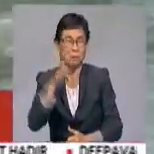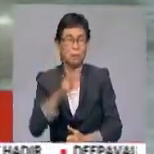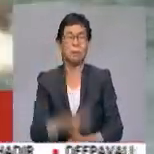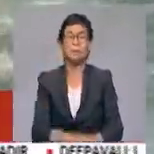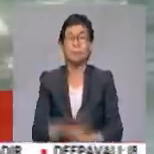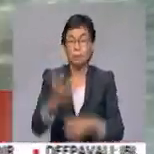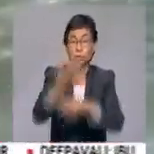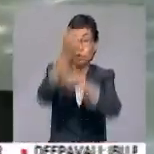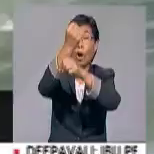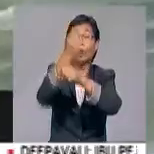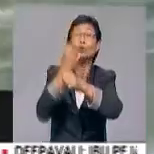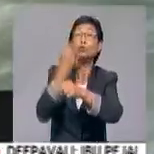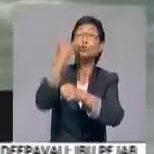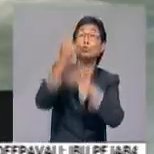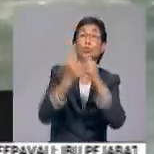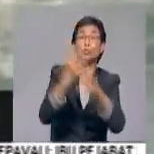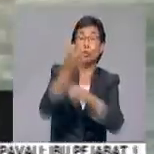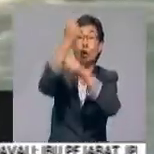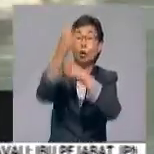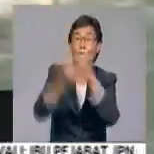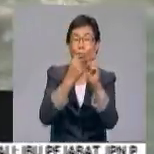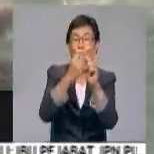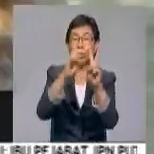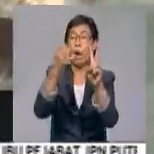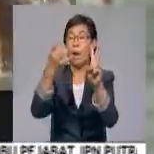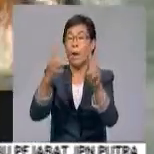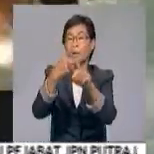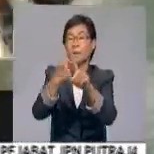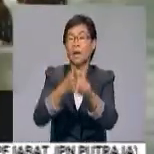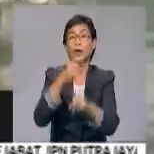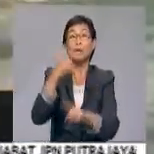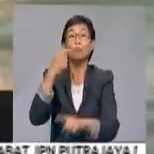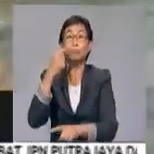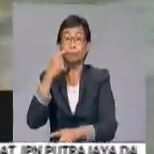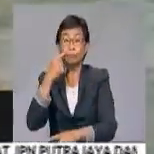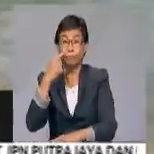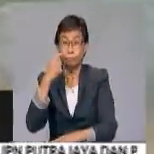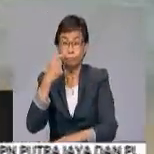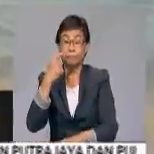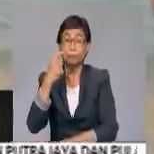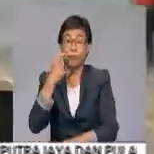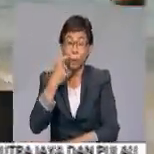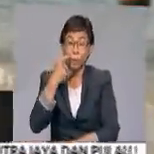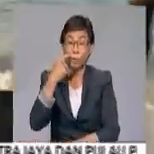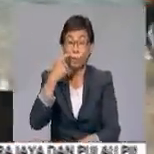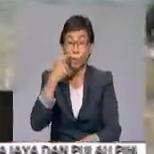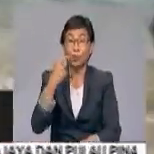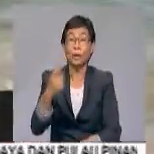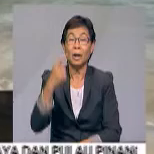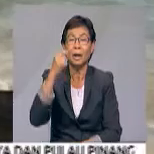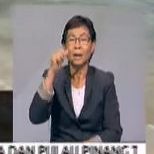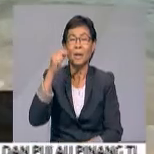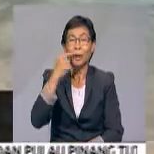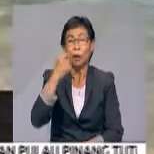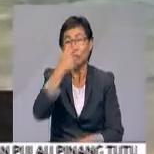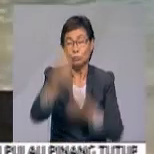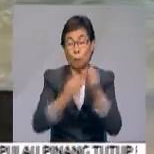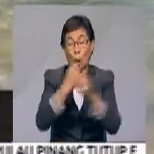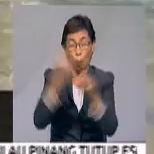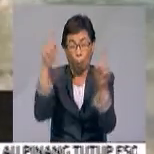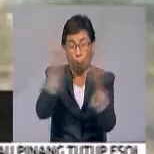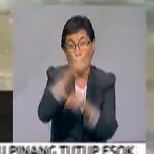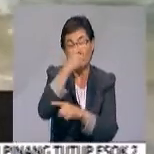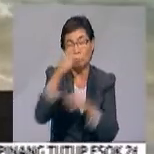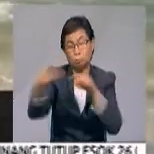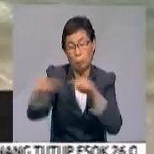bagi juara bertahan 2018, Dani Sapunov dari Ukraine, tahun ini lebih mencabar buatnya kerana akan berentap dengan Gomez